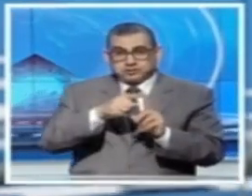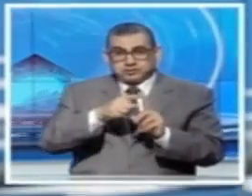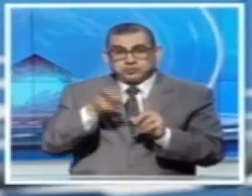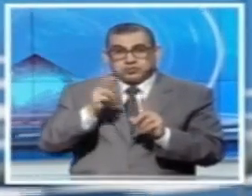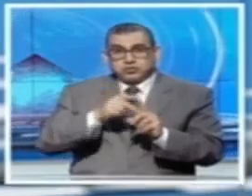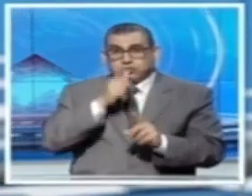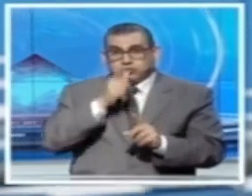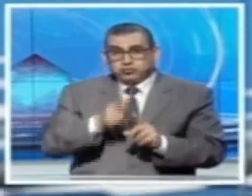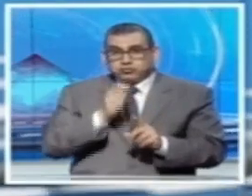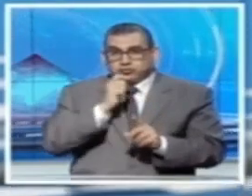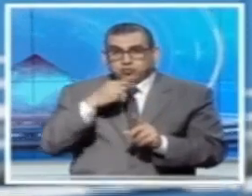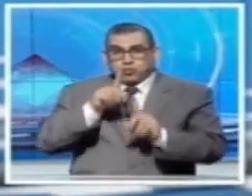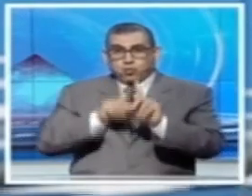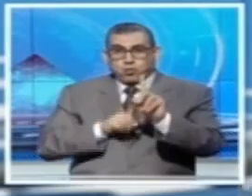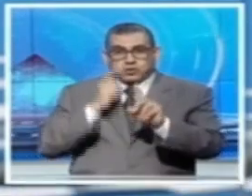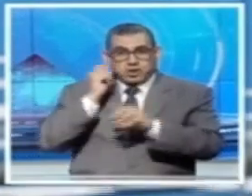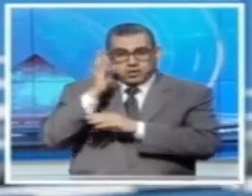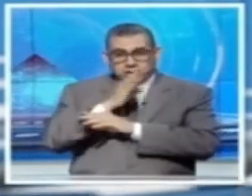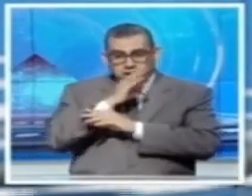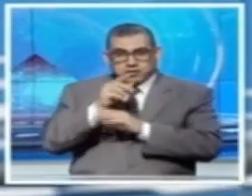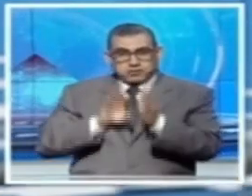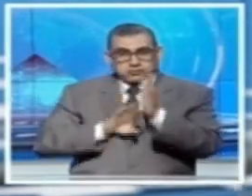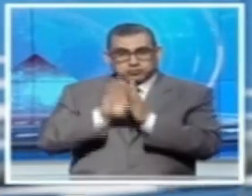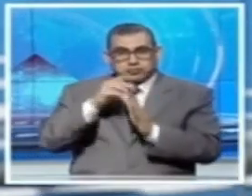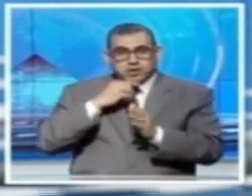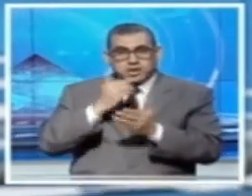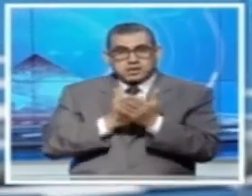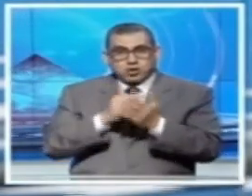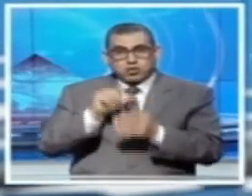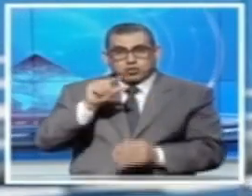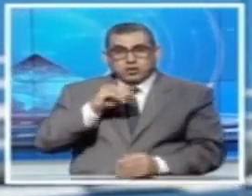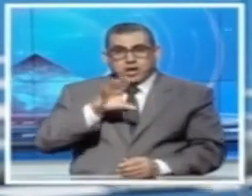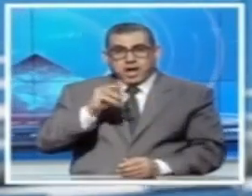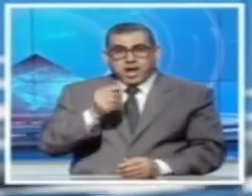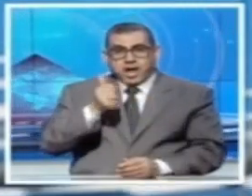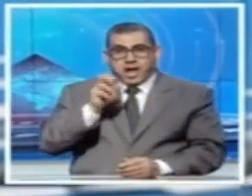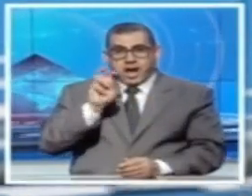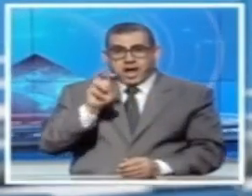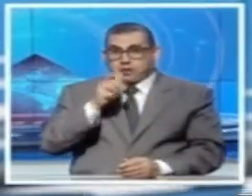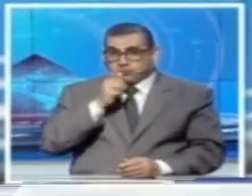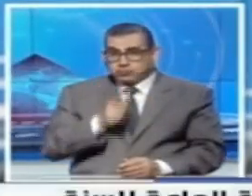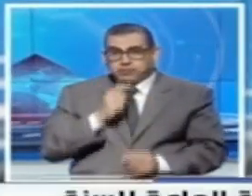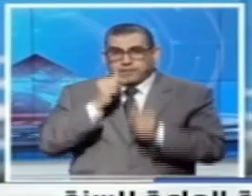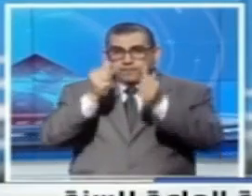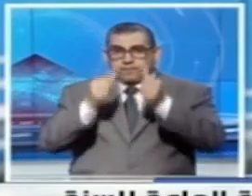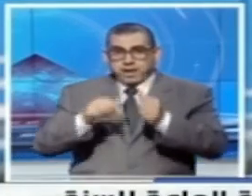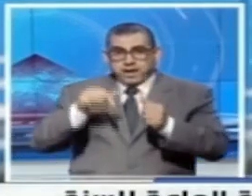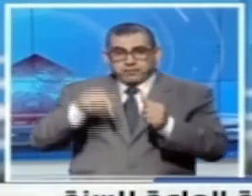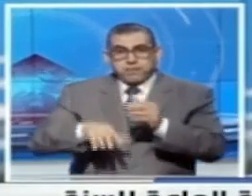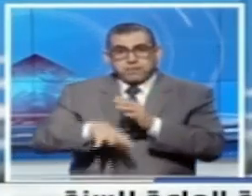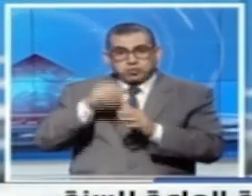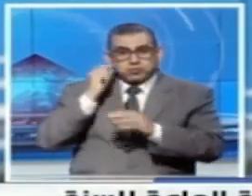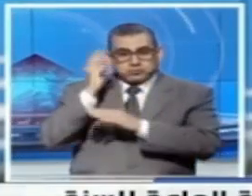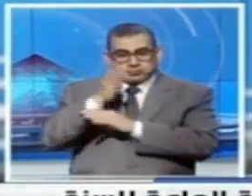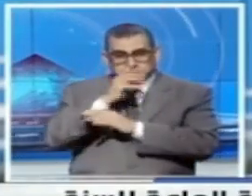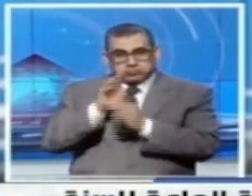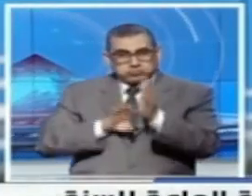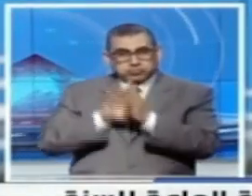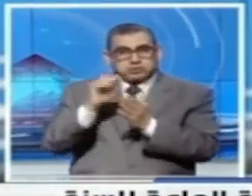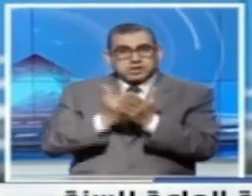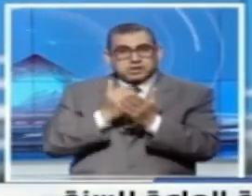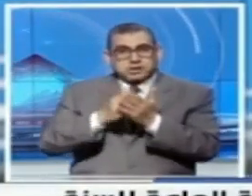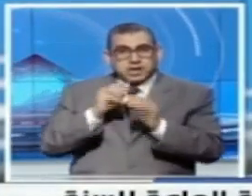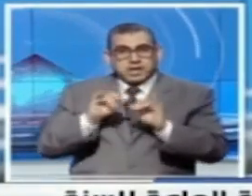2023-2024، كما ألقت وزيرة التخطيط والتنمية الاقتصادية الدكتور هلا سعيد بيانا عن مشروع خطة التنمية